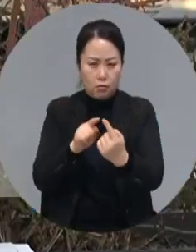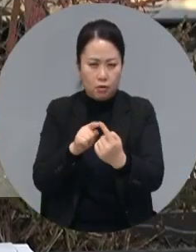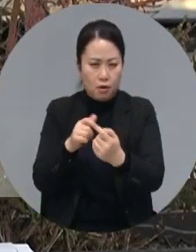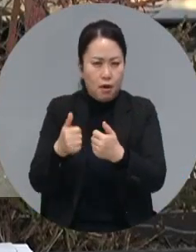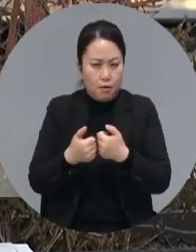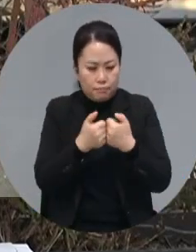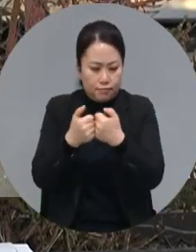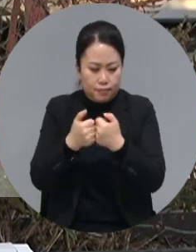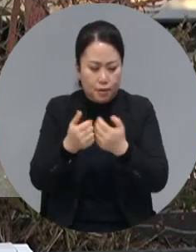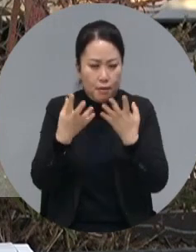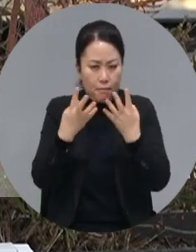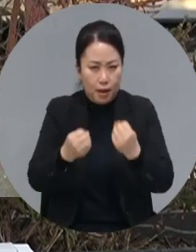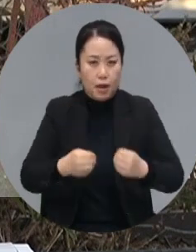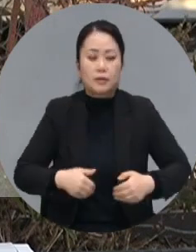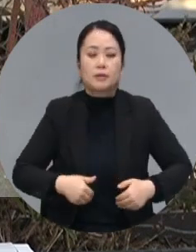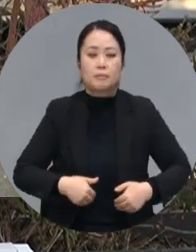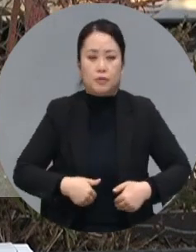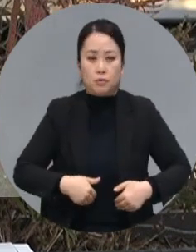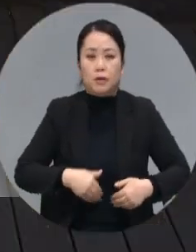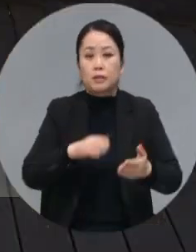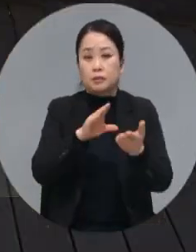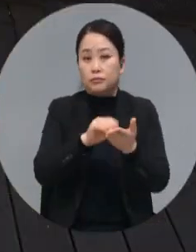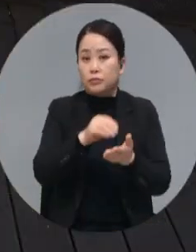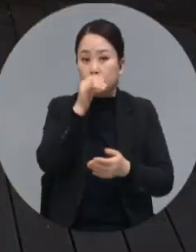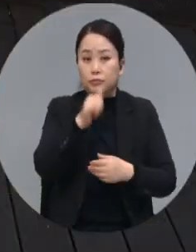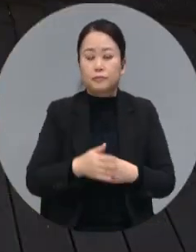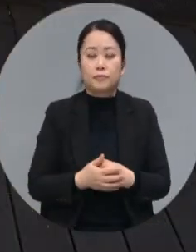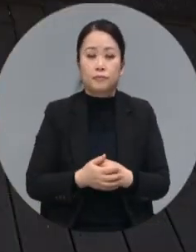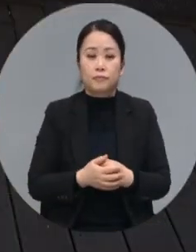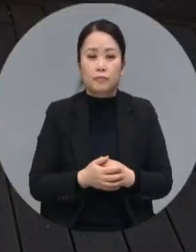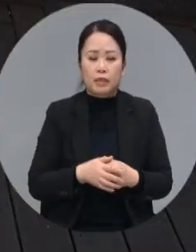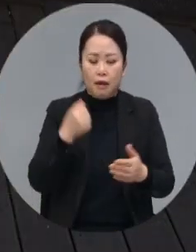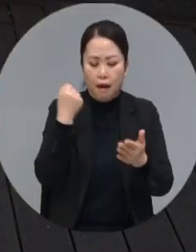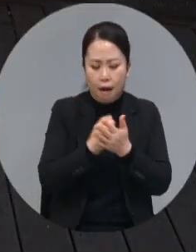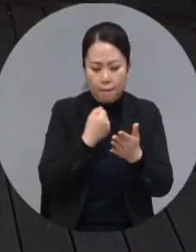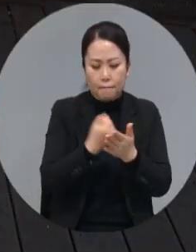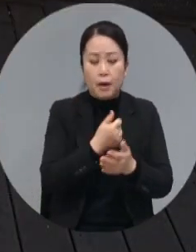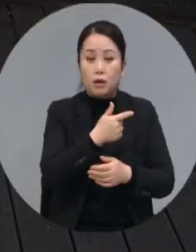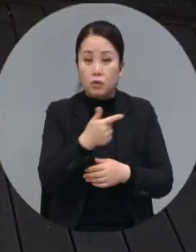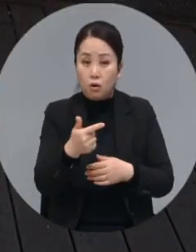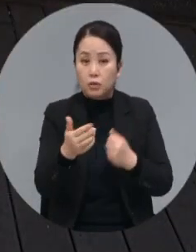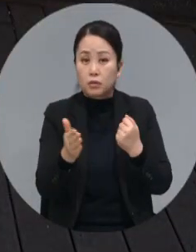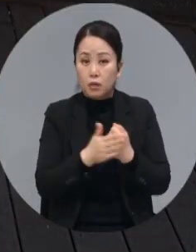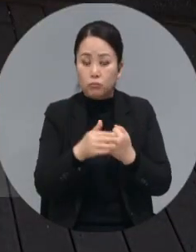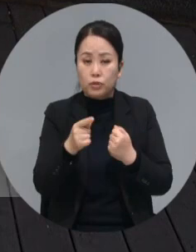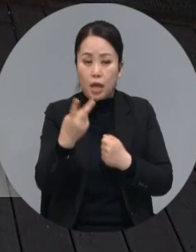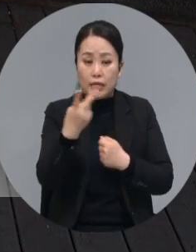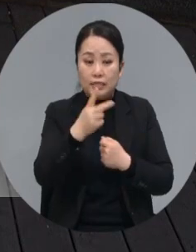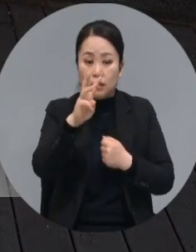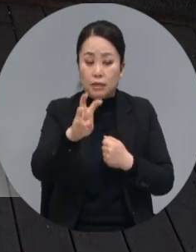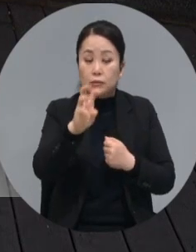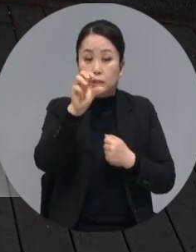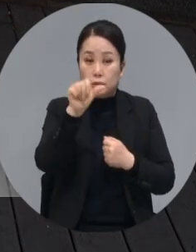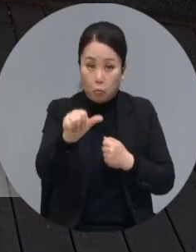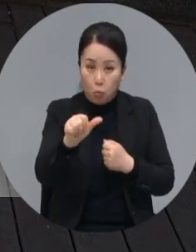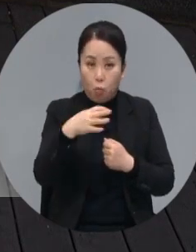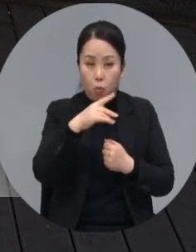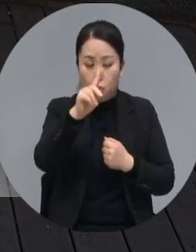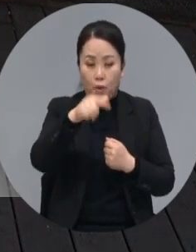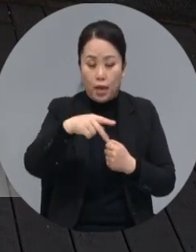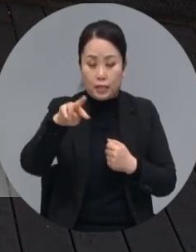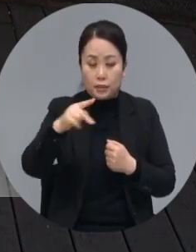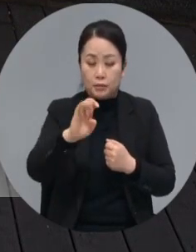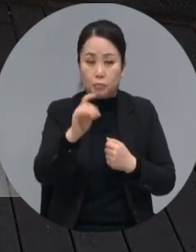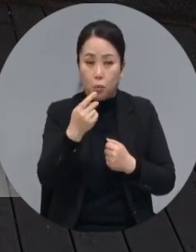많이 진행해야 되는 그런 과제가 있는 것 같습니다. 네. 아쉬움이 큰 만큼 이제 2035년 엑스포